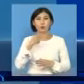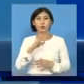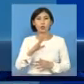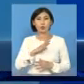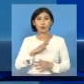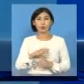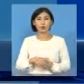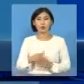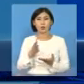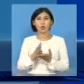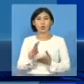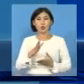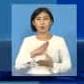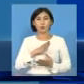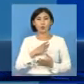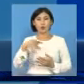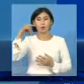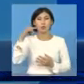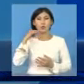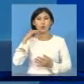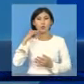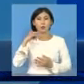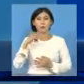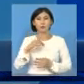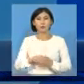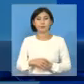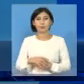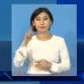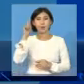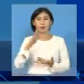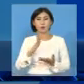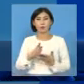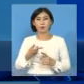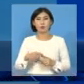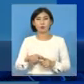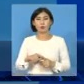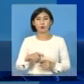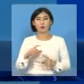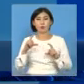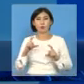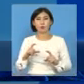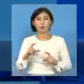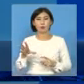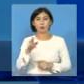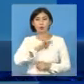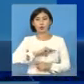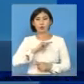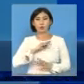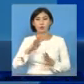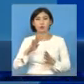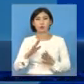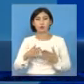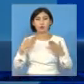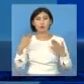жағынан саяси жағынан Қазақстан танымал болса, бұл енді осы жердегі отырған ерліктеріміздің қосқан